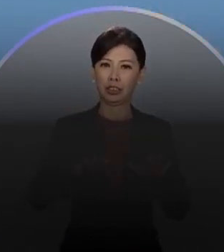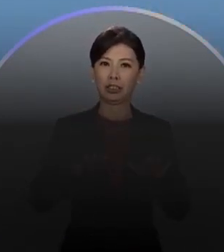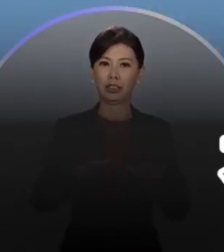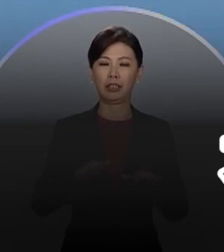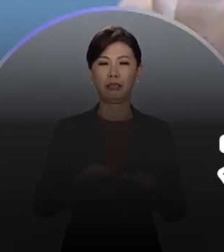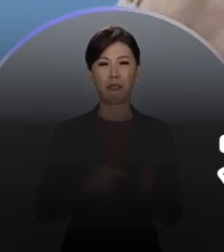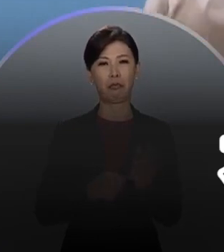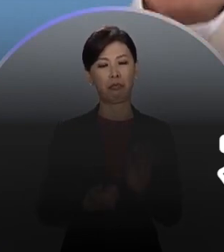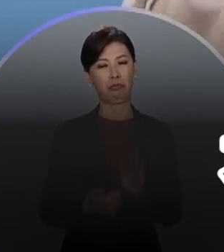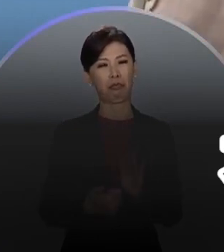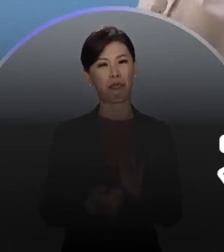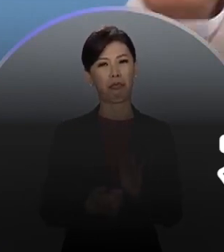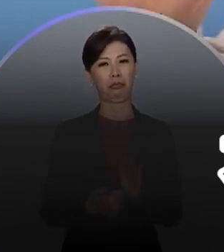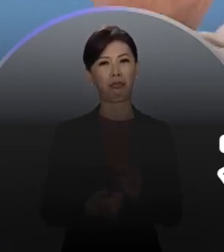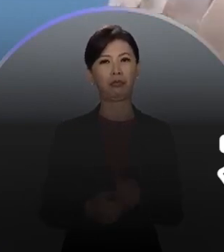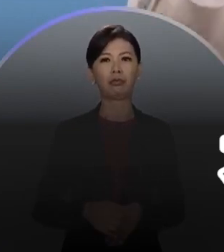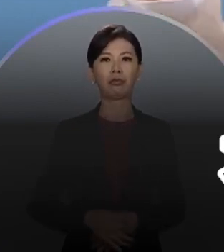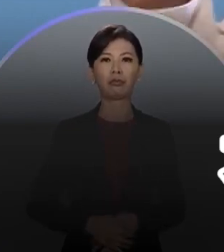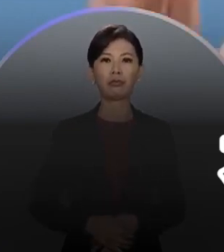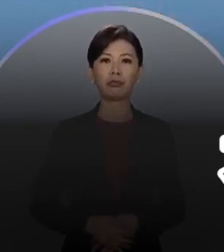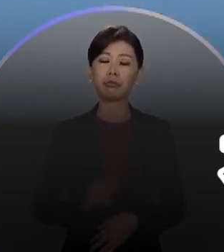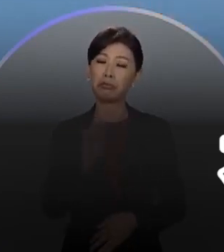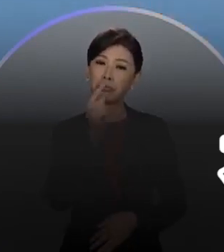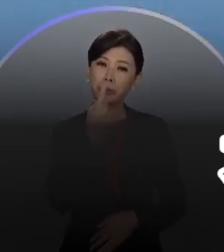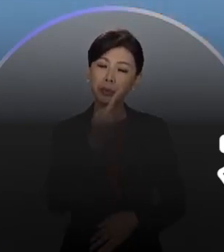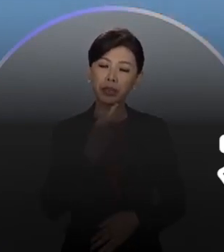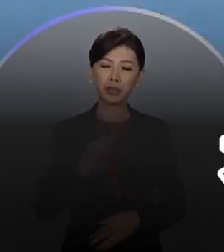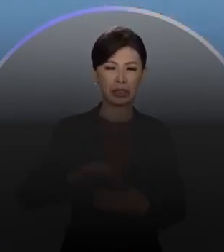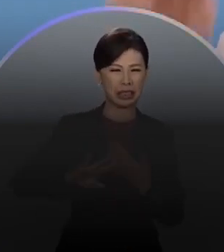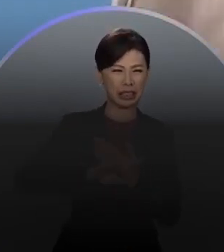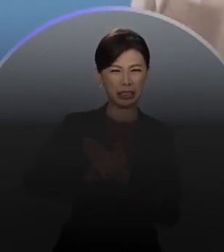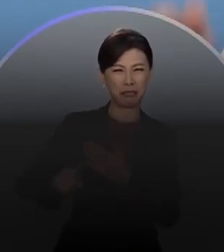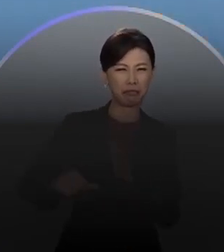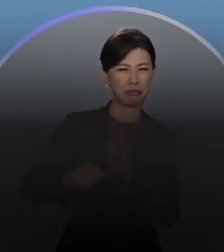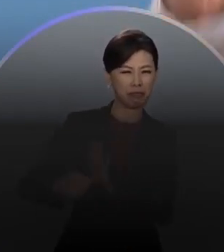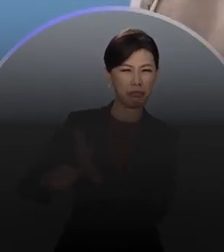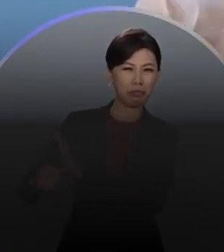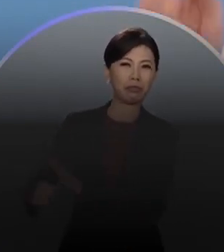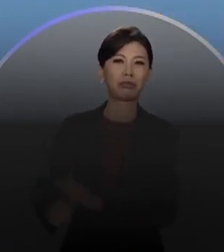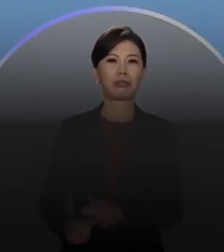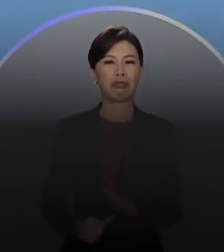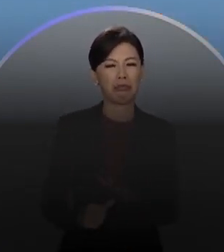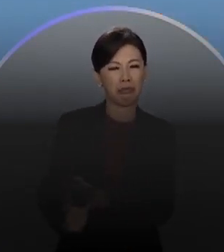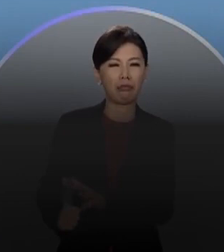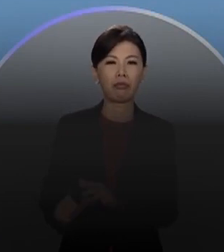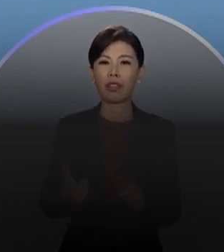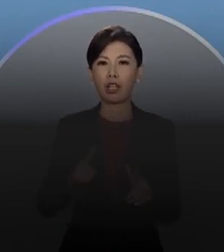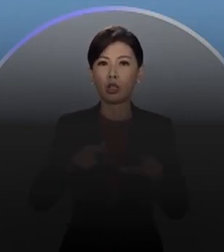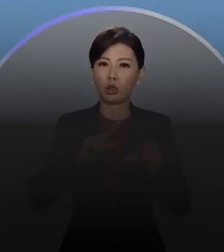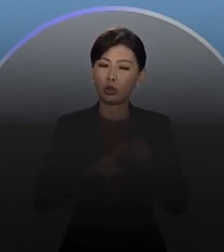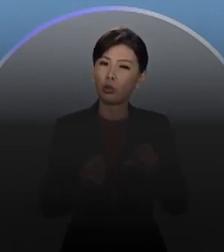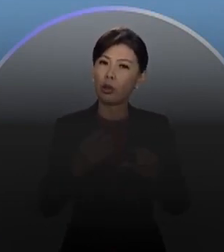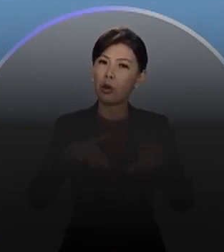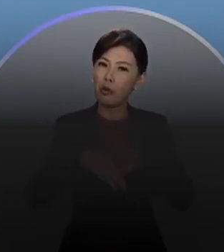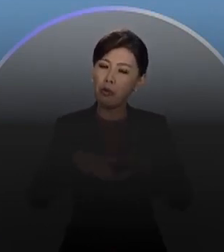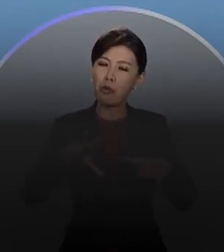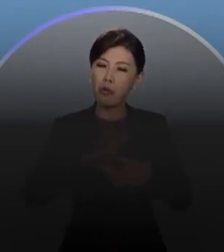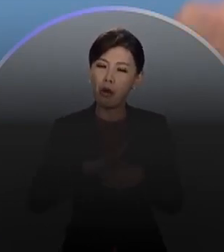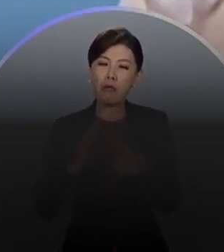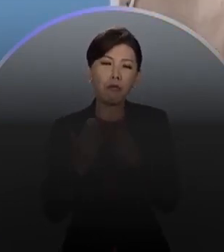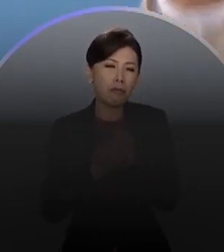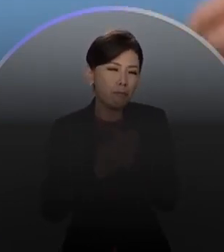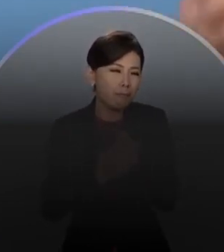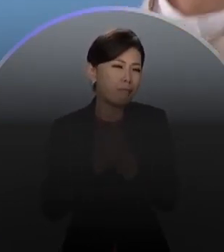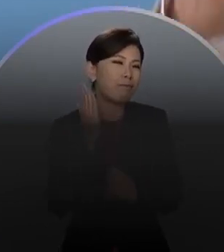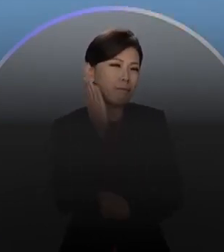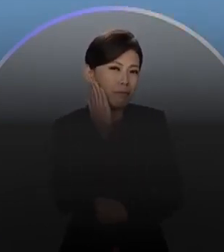就，不是排斥任何外来的文明，我们要珍惜中华文明，因为我